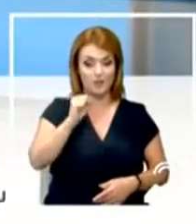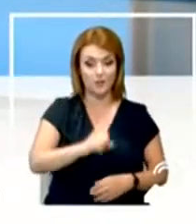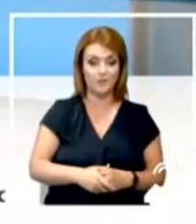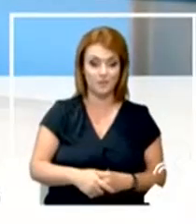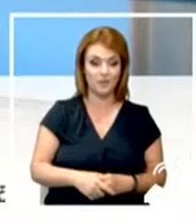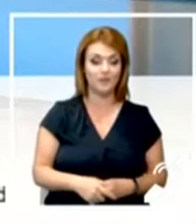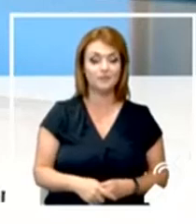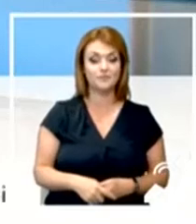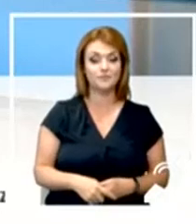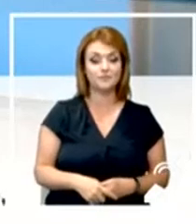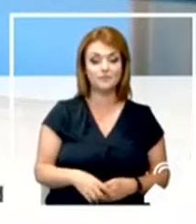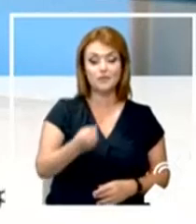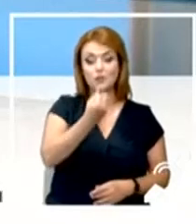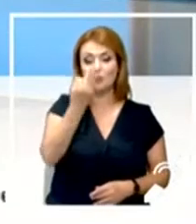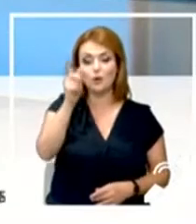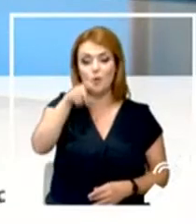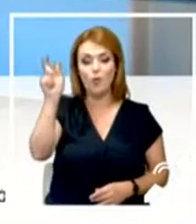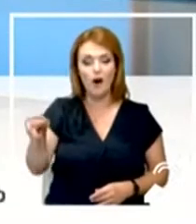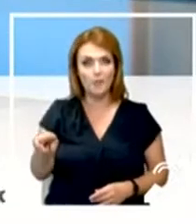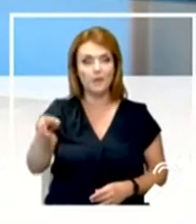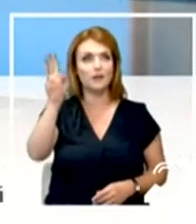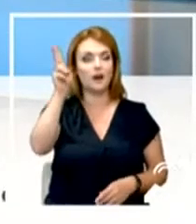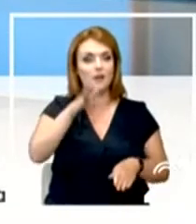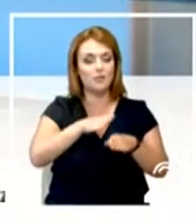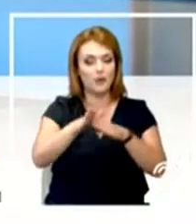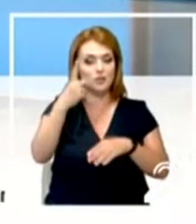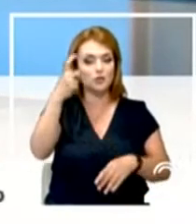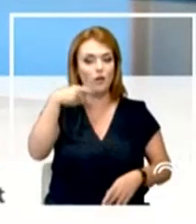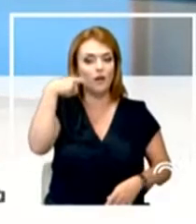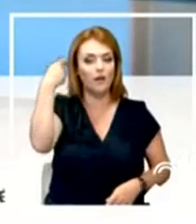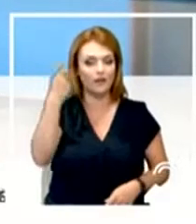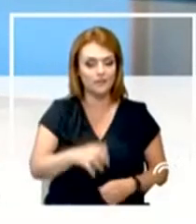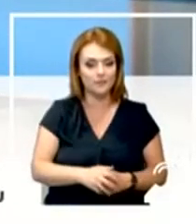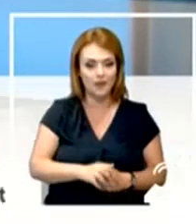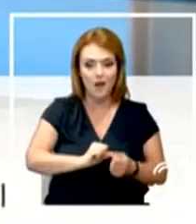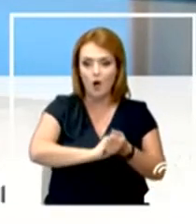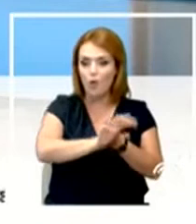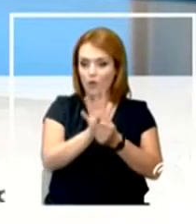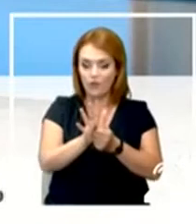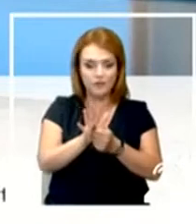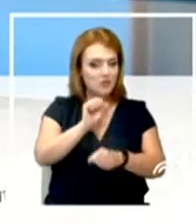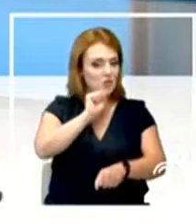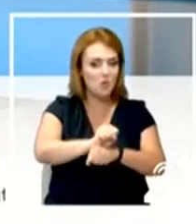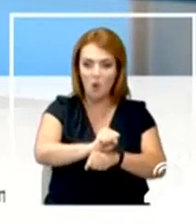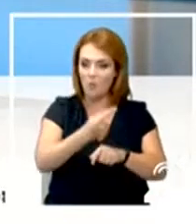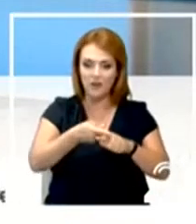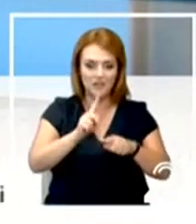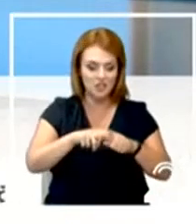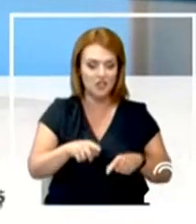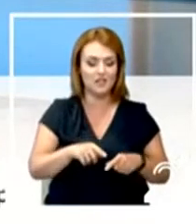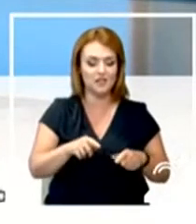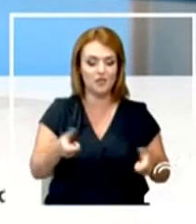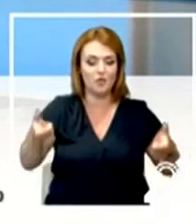Numărul centenariilor a crescut foarte mult în Italia în ultimii ani. Pandemia de COVID nu a oprit această tendință. Sunt